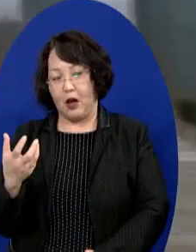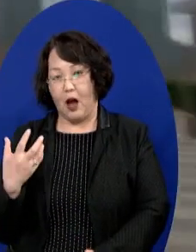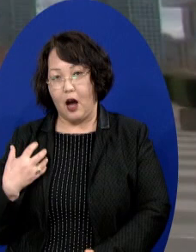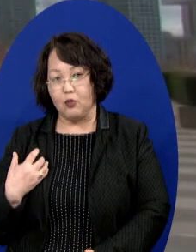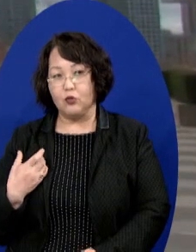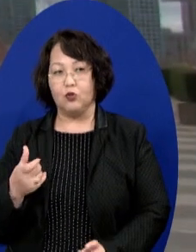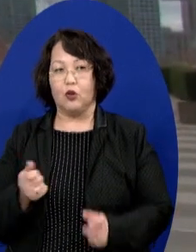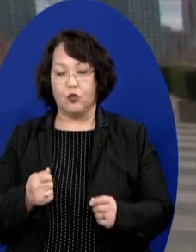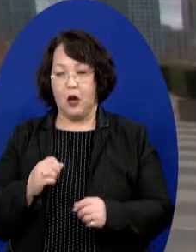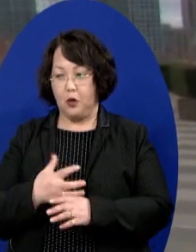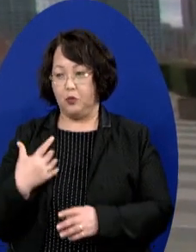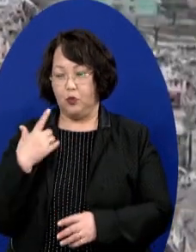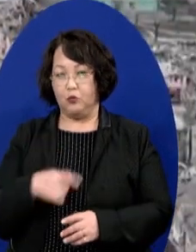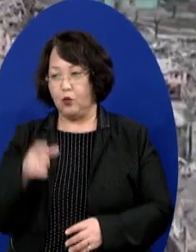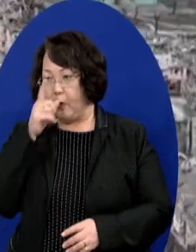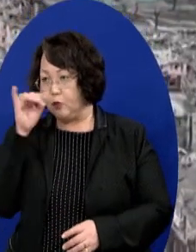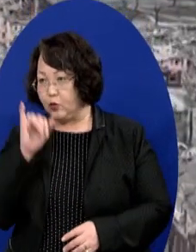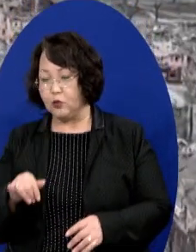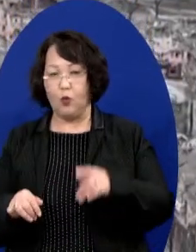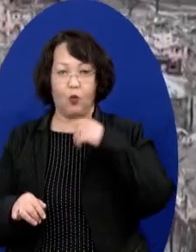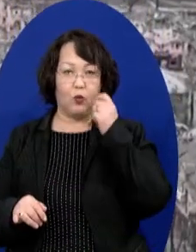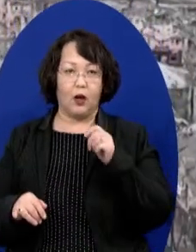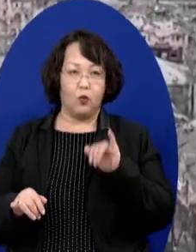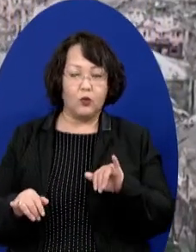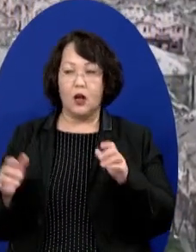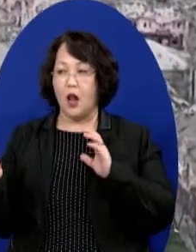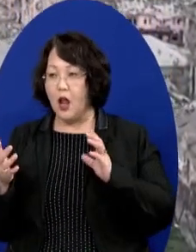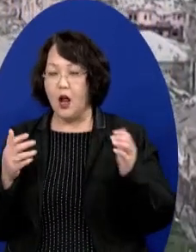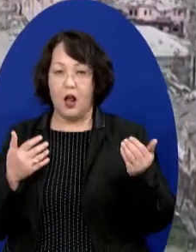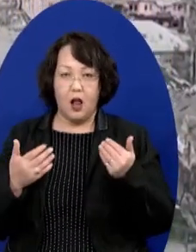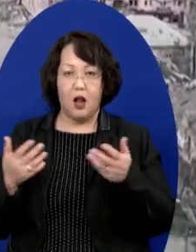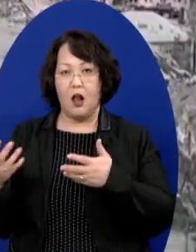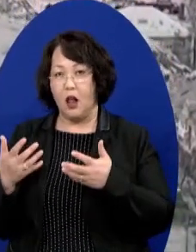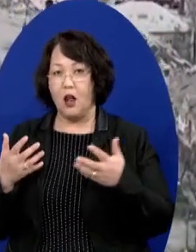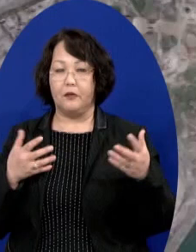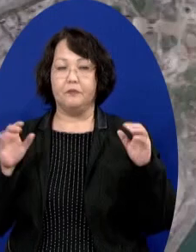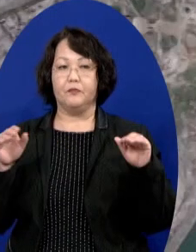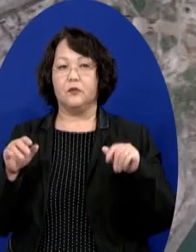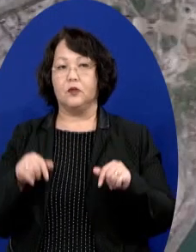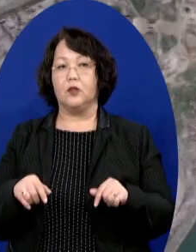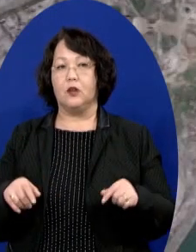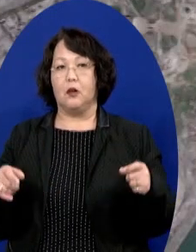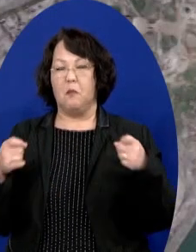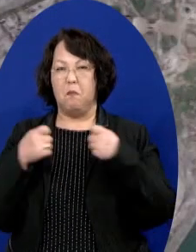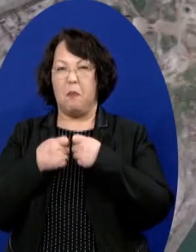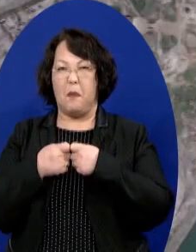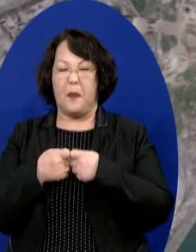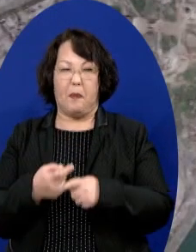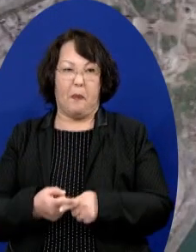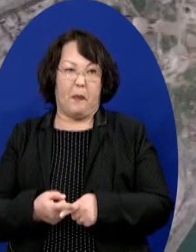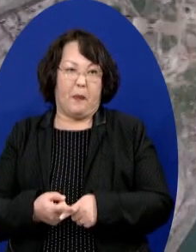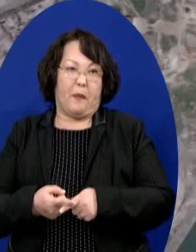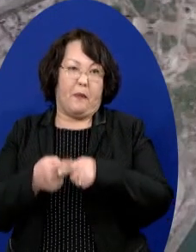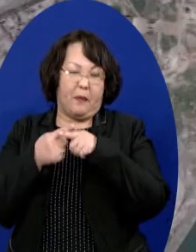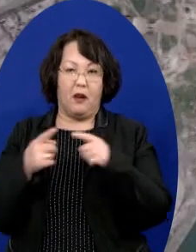энэ асуудлаар хэлэлцээ явуулж байгааг мэдэгджээ. За өнөөдөр үдээс хойш Украйны батлан хамгаалах яам Орсын арим давшилтын хурдаа ахиулж бараг